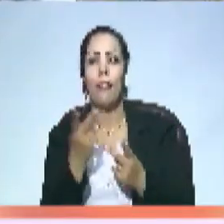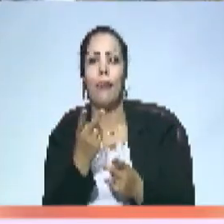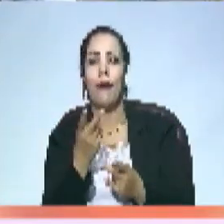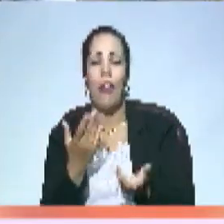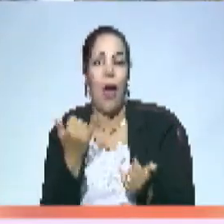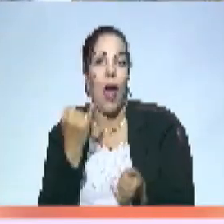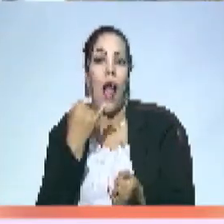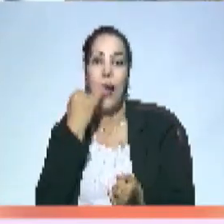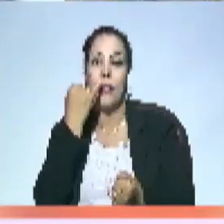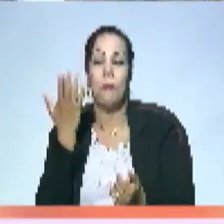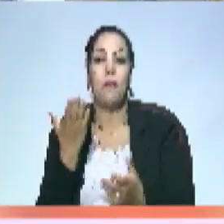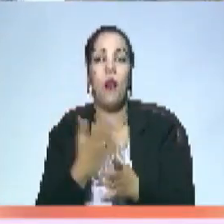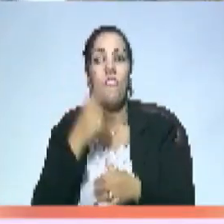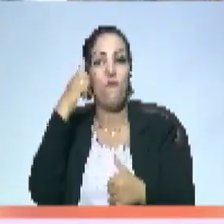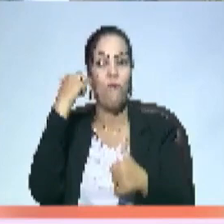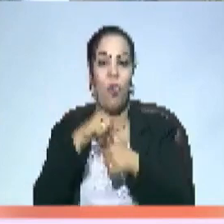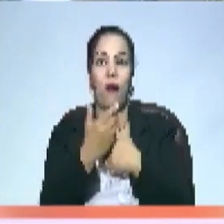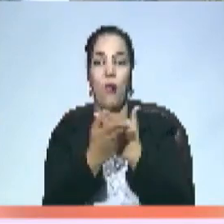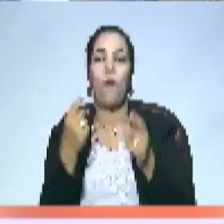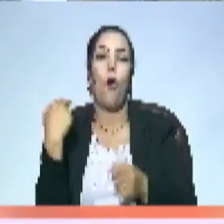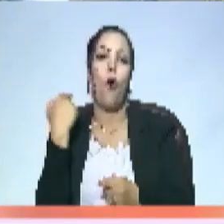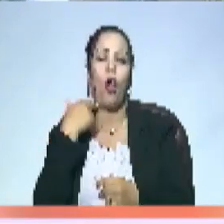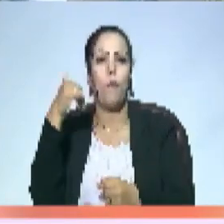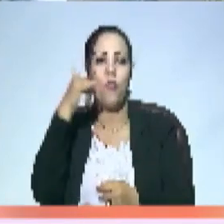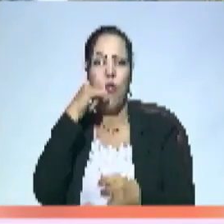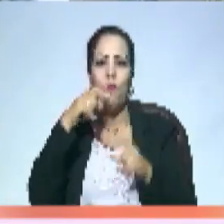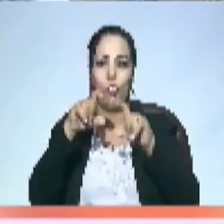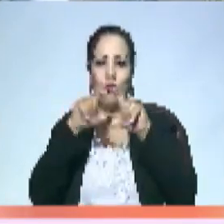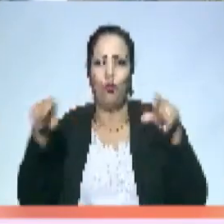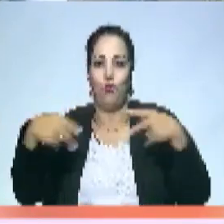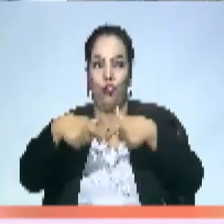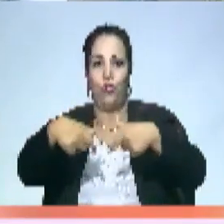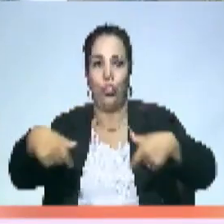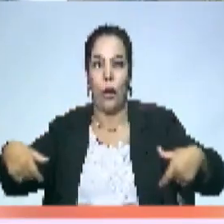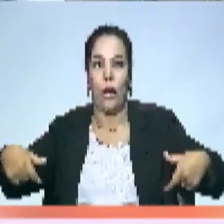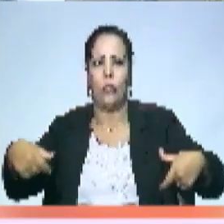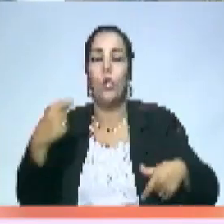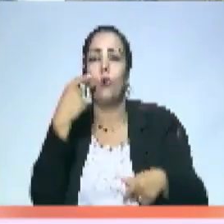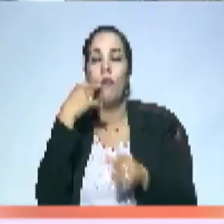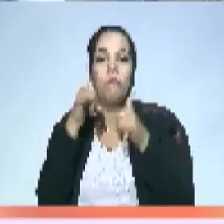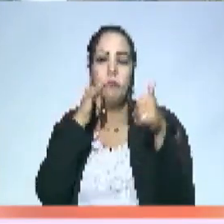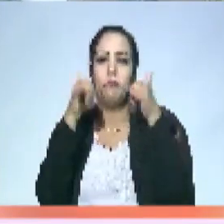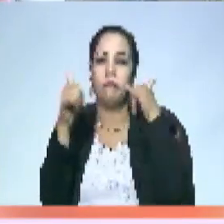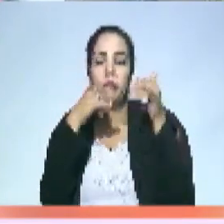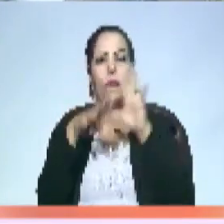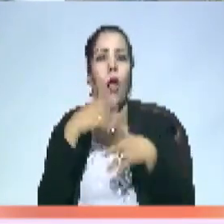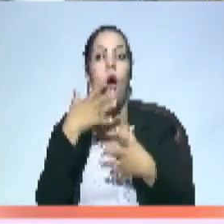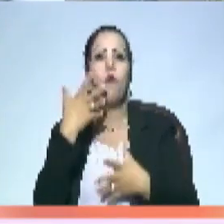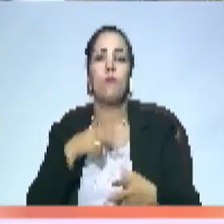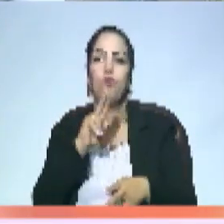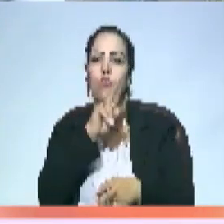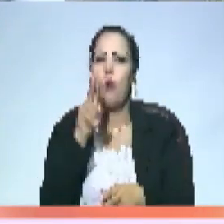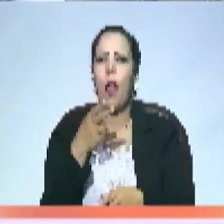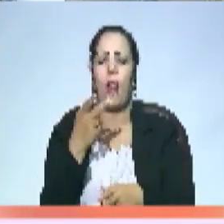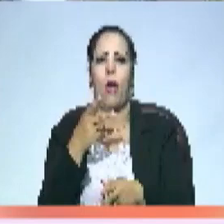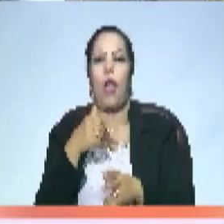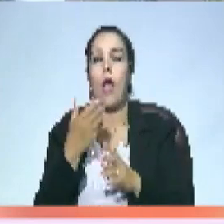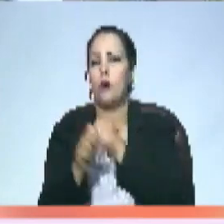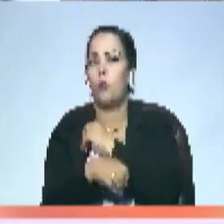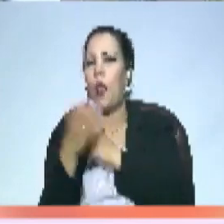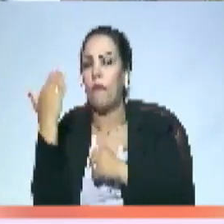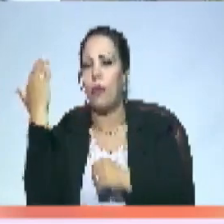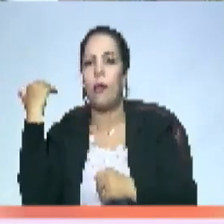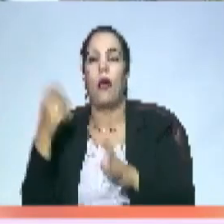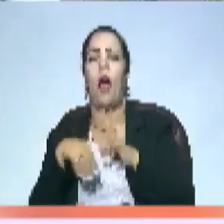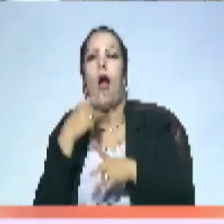كانالوني الحاد. انا بفكر حضراتكم بارقام التليفونات على الشاشه للي عايز يتواصل مع الشيف، عندكم اي حاجه عايزين تسالوا عليها سواء في الحلقات اللي فاتت